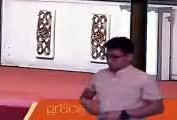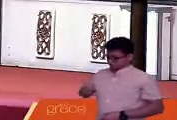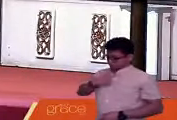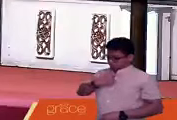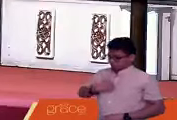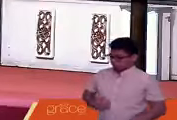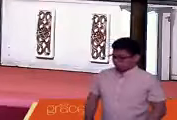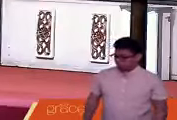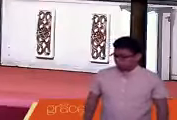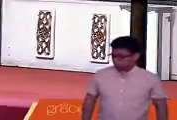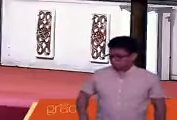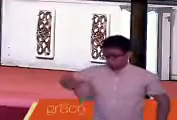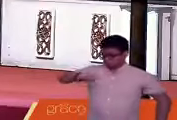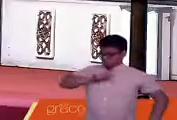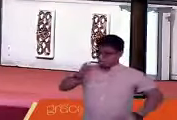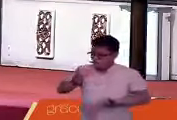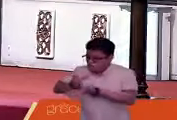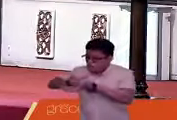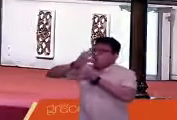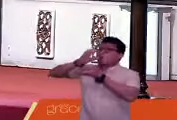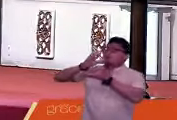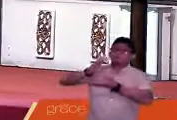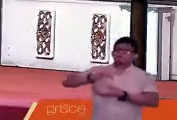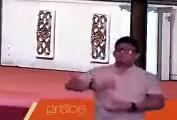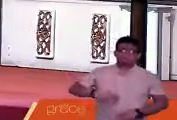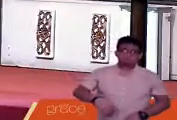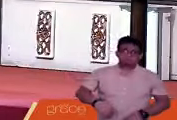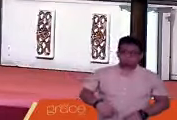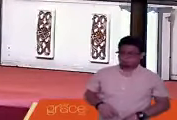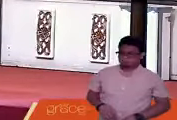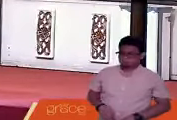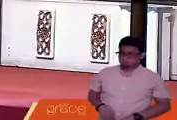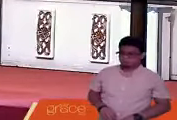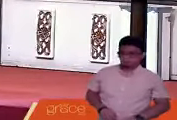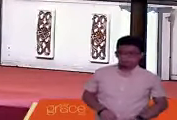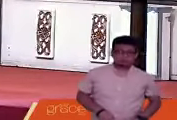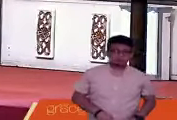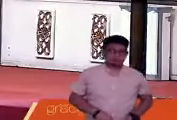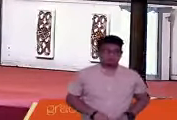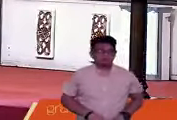manluluwas, nga dawaton ko mangganing tuba, ka na pa, mga kaigsoonan.